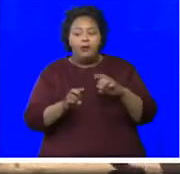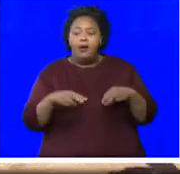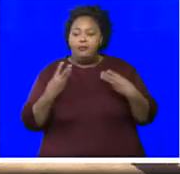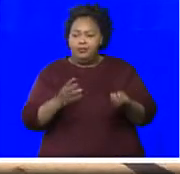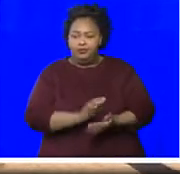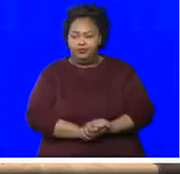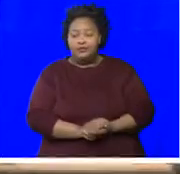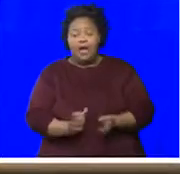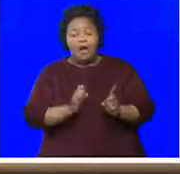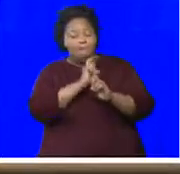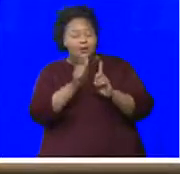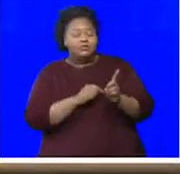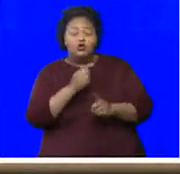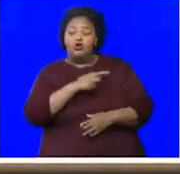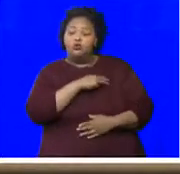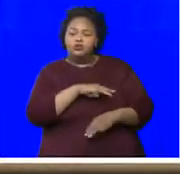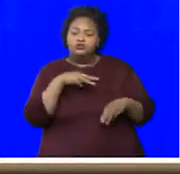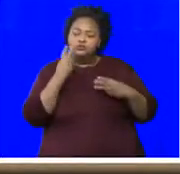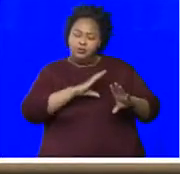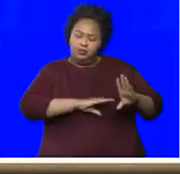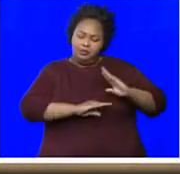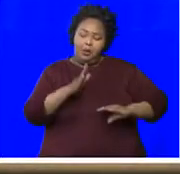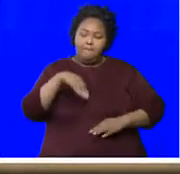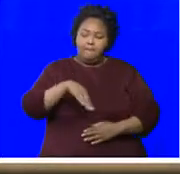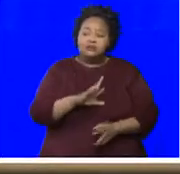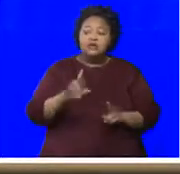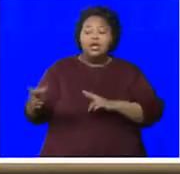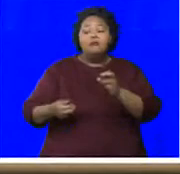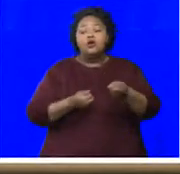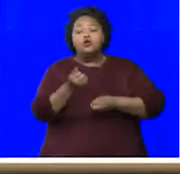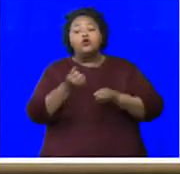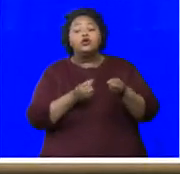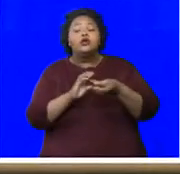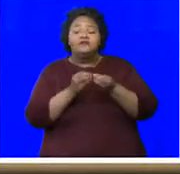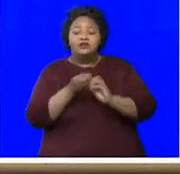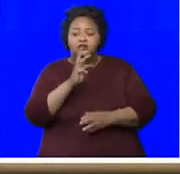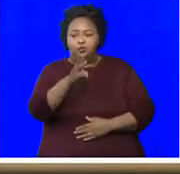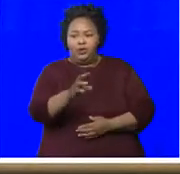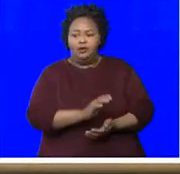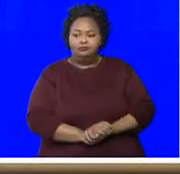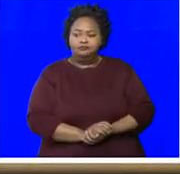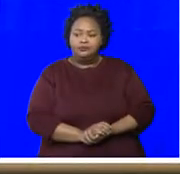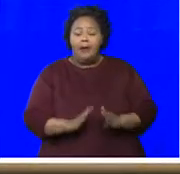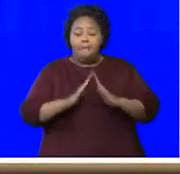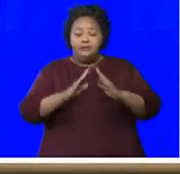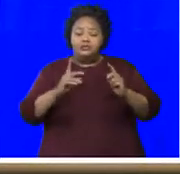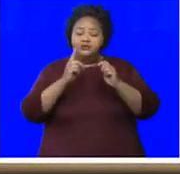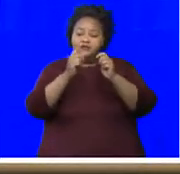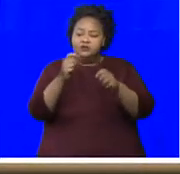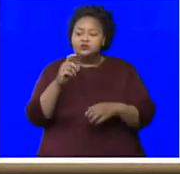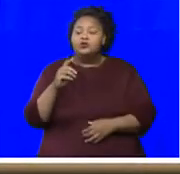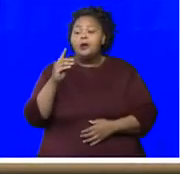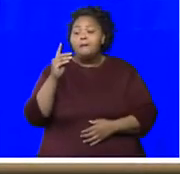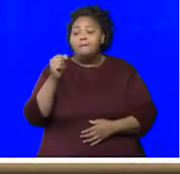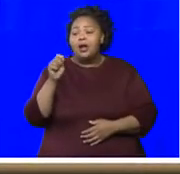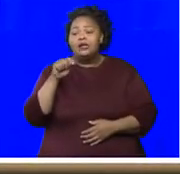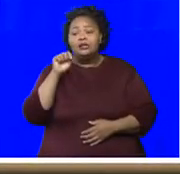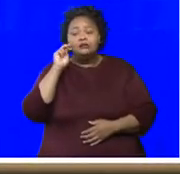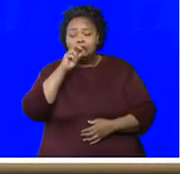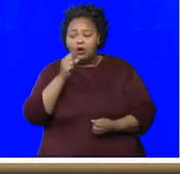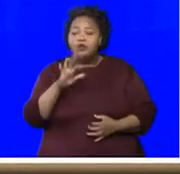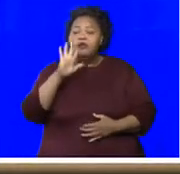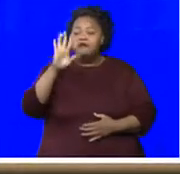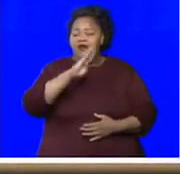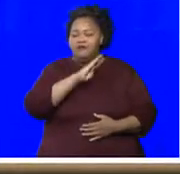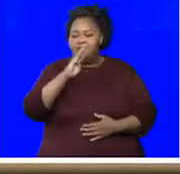basalungisa imigwaqo kuleli kulungisa imigwaqo yonkekela kupha even litiko lithinga imali linganiselwa etikitsikitsini letisihlanu